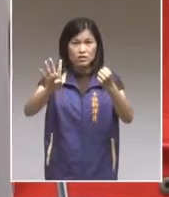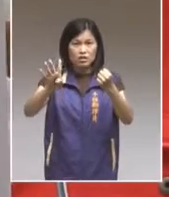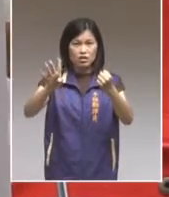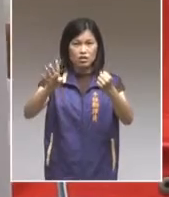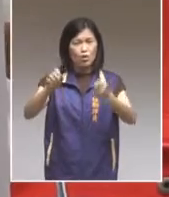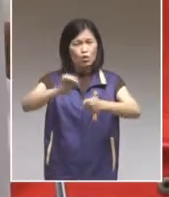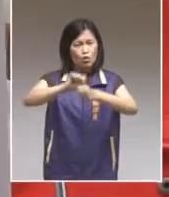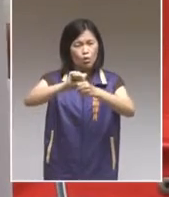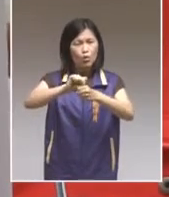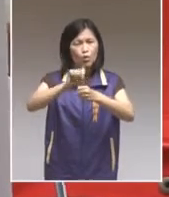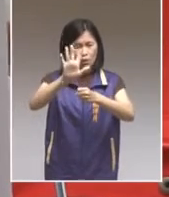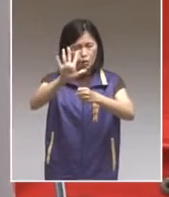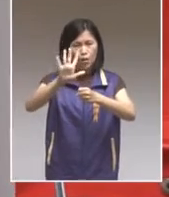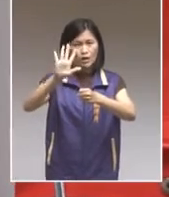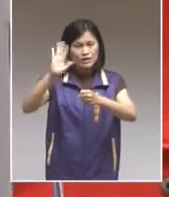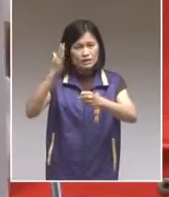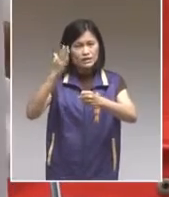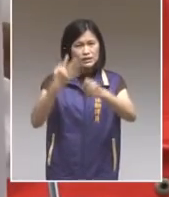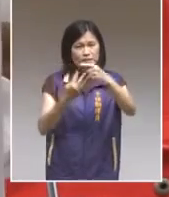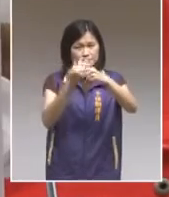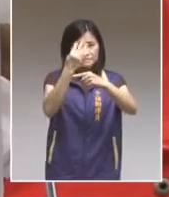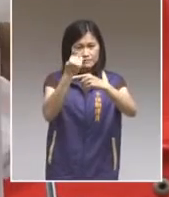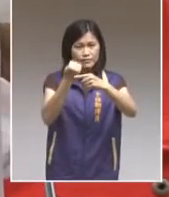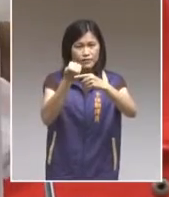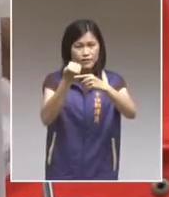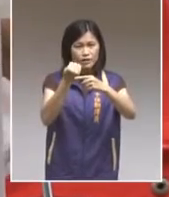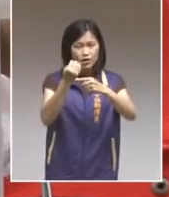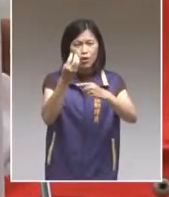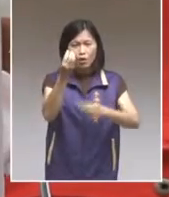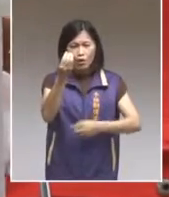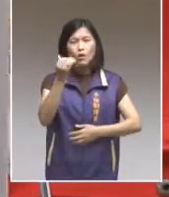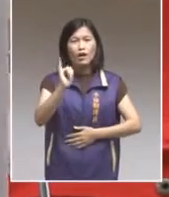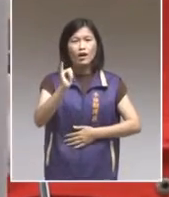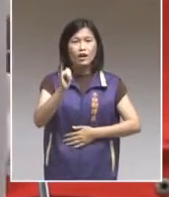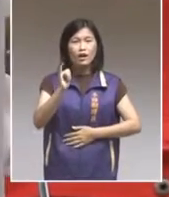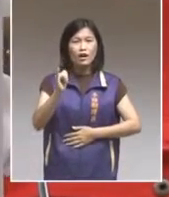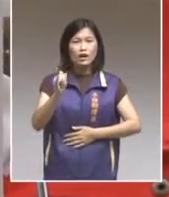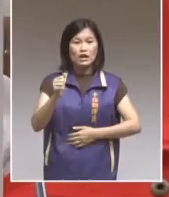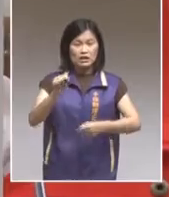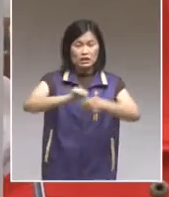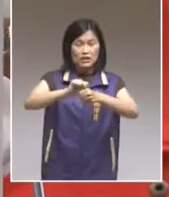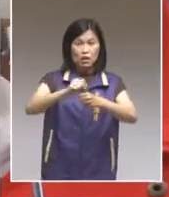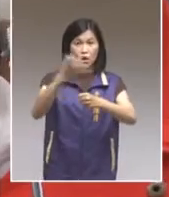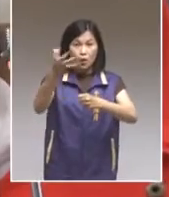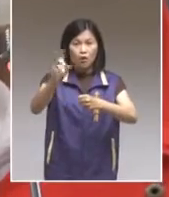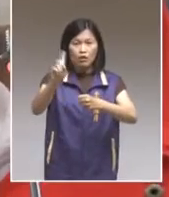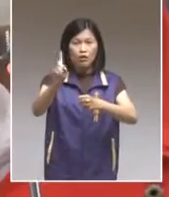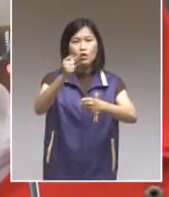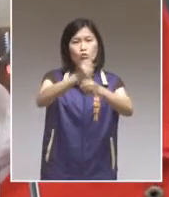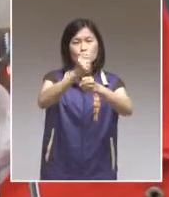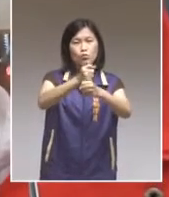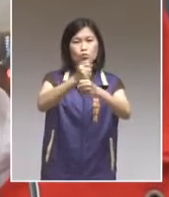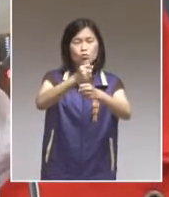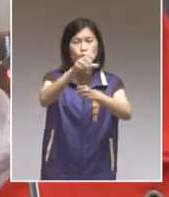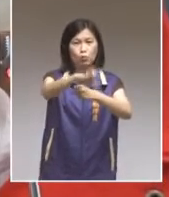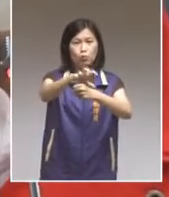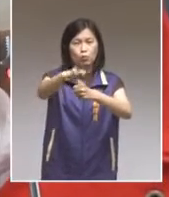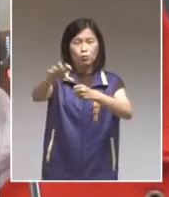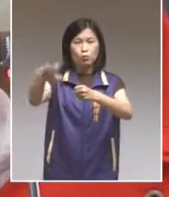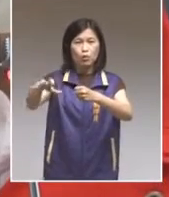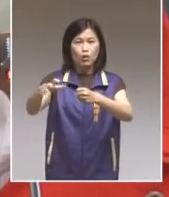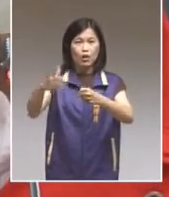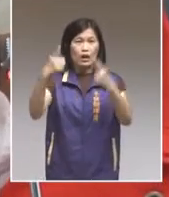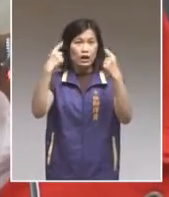有增加，那比例，案件数也不多，那增加比较多的是职场环境，那原来